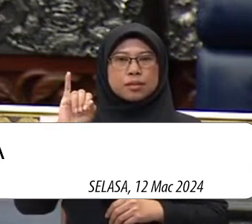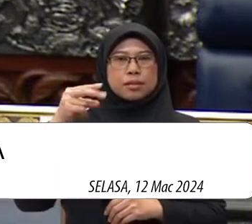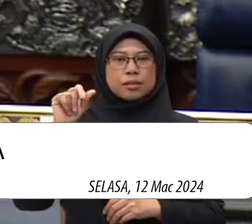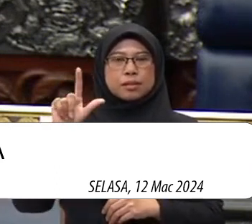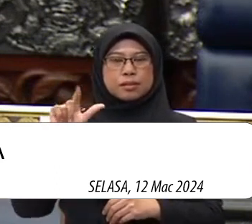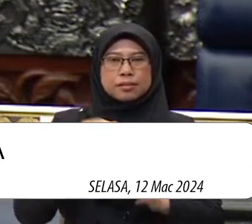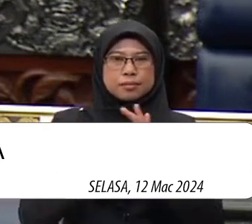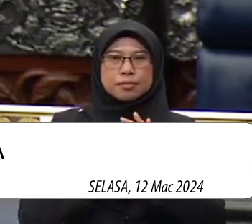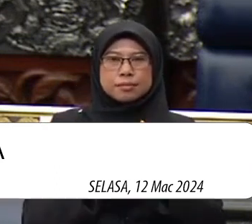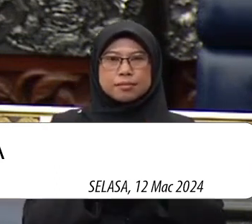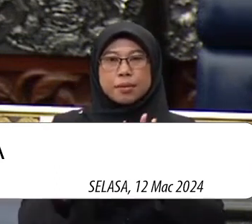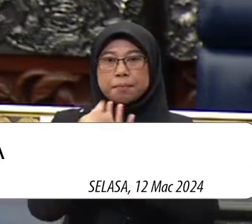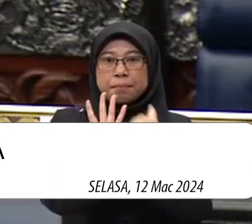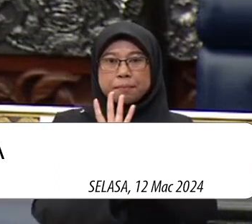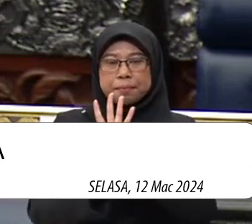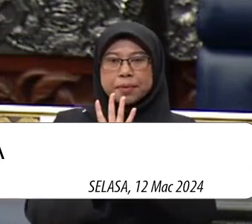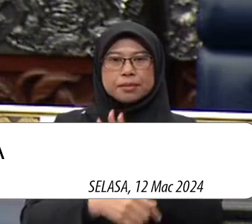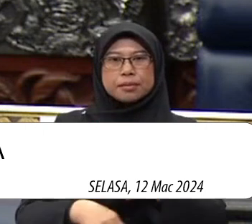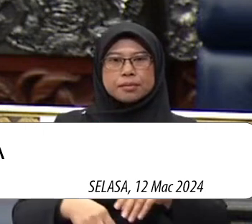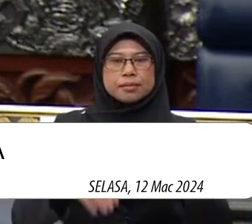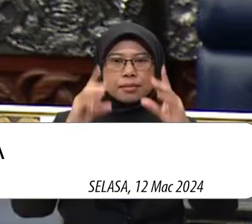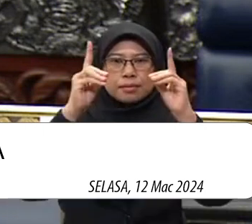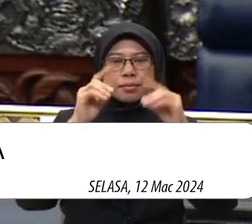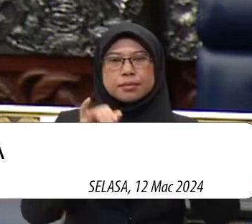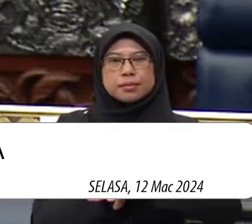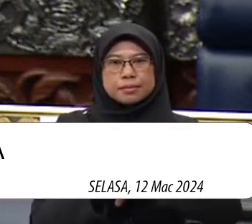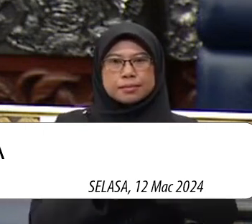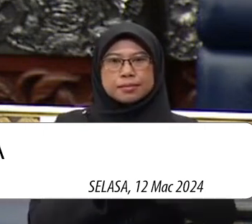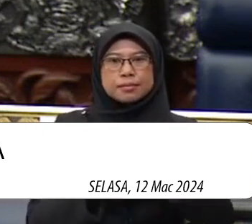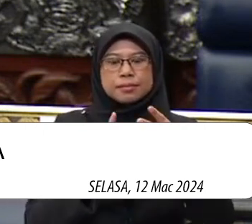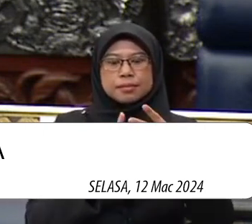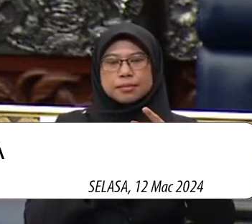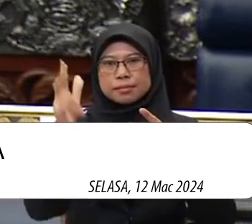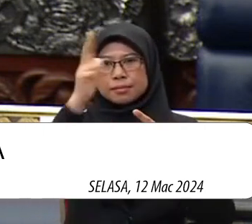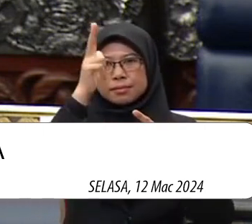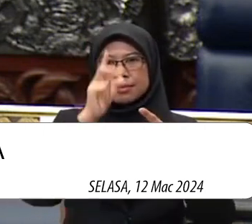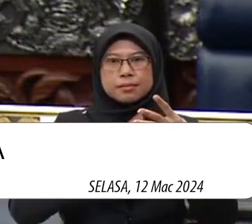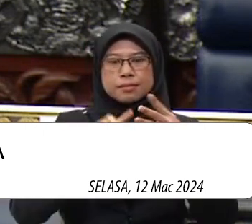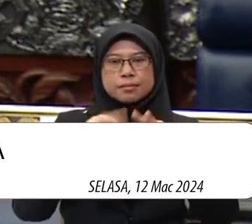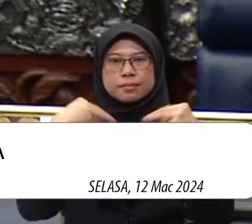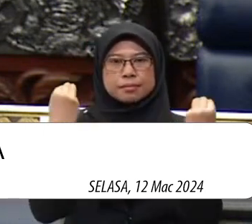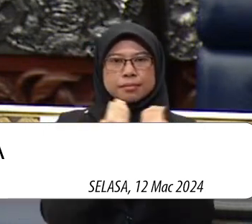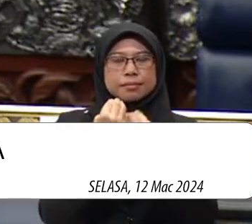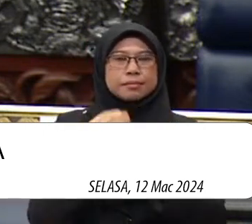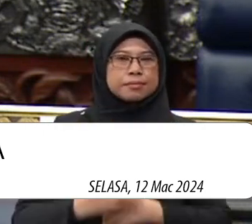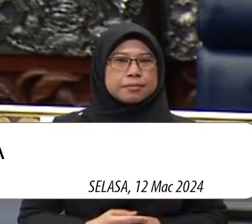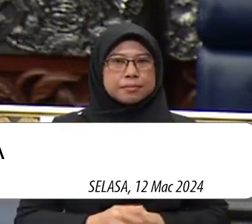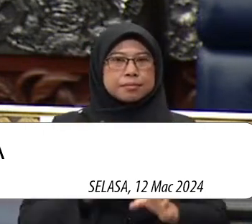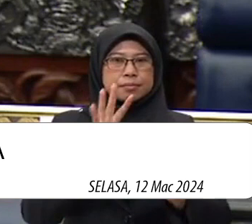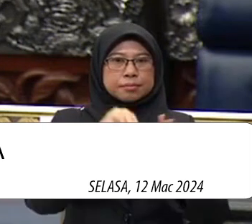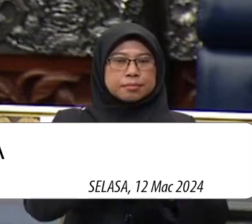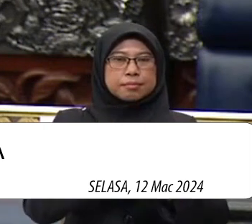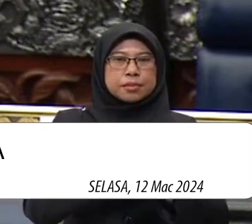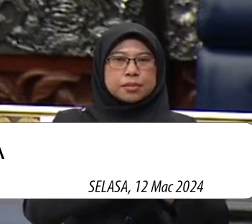strategi empat penjuru akademik industri kerajaan masyarakat meliputi